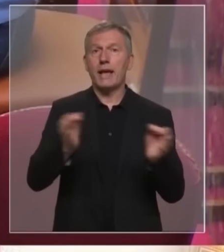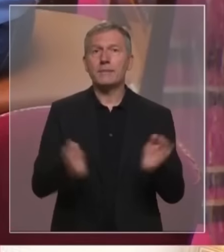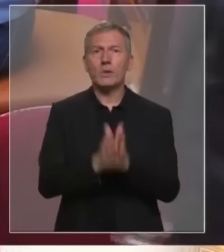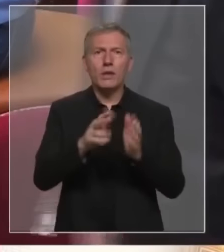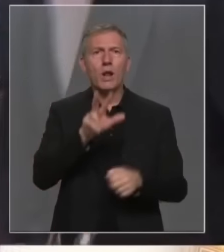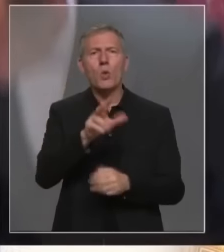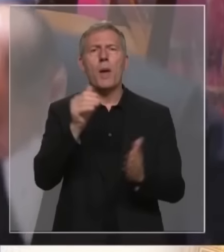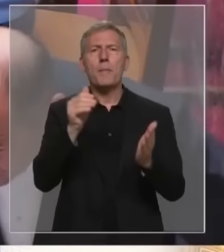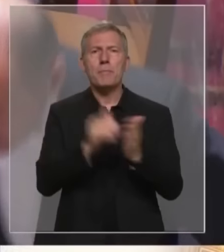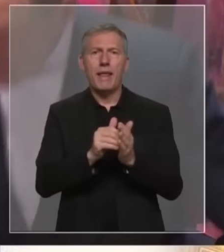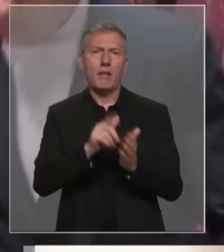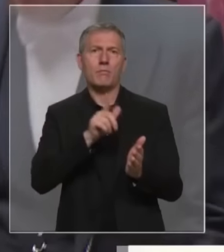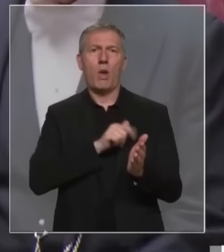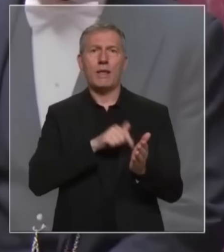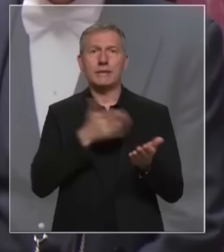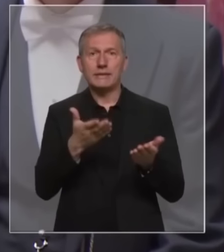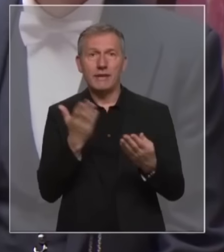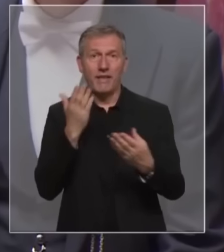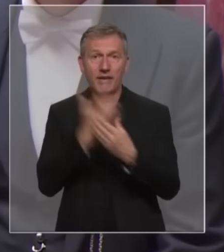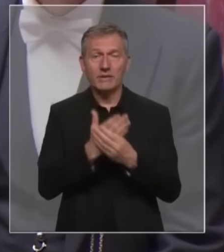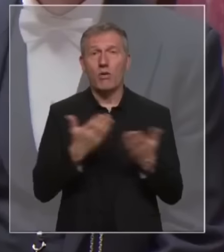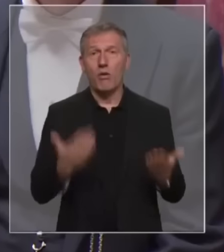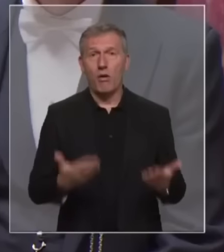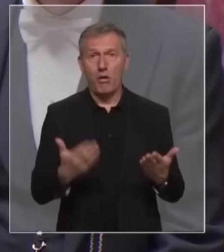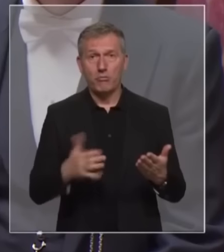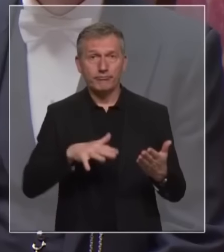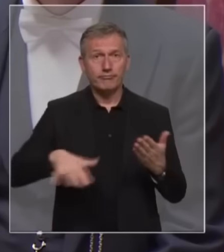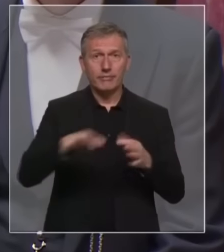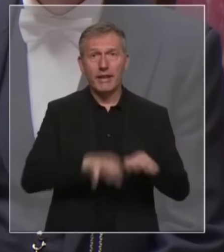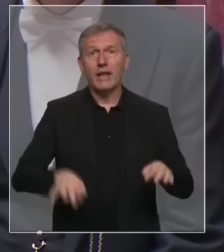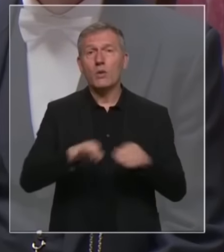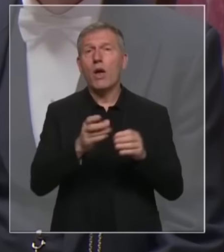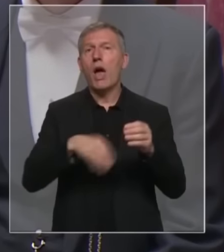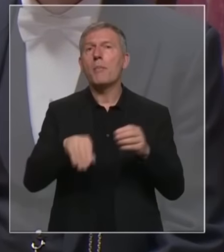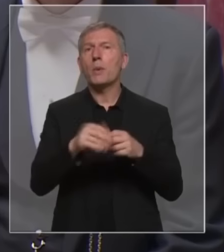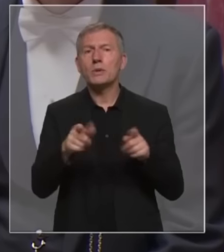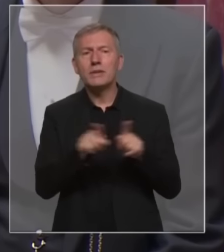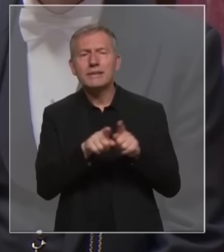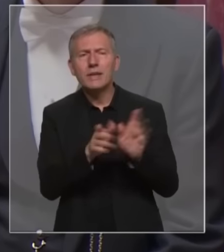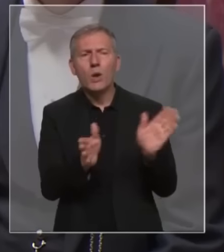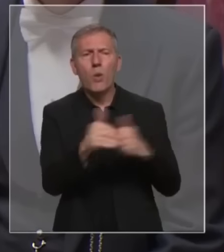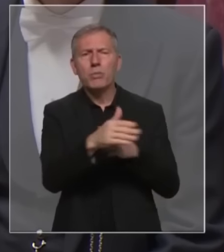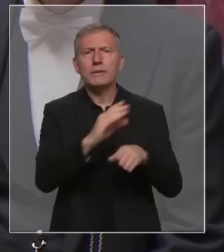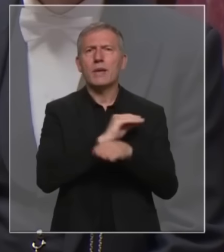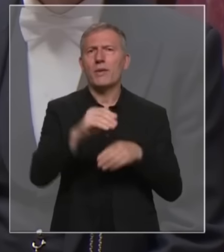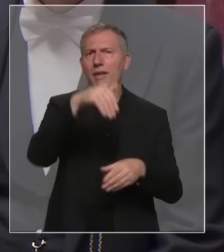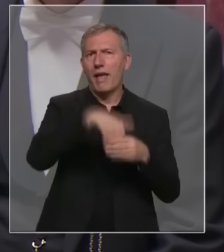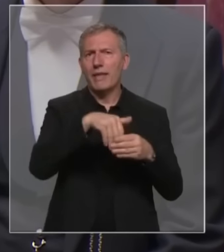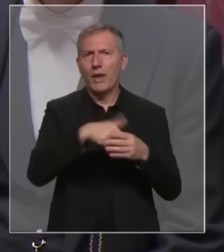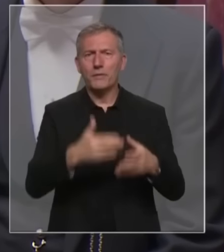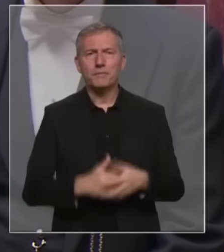3000 forces de l'ordre qui interviennent actuellement sur le territoire en plus des forces de sécurité intérieure